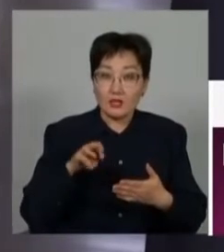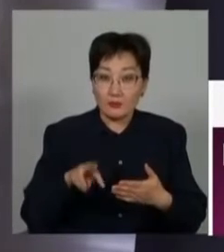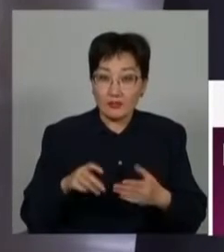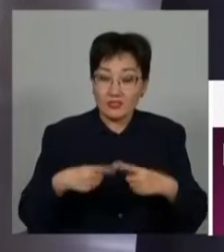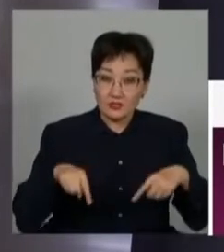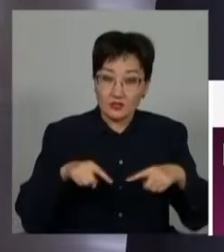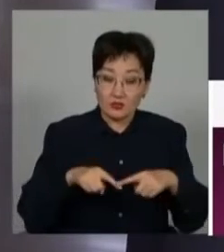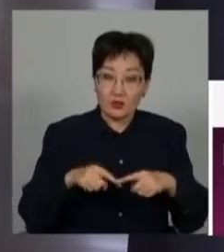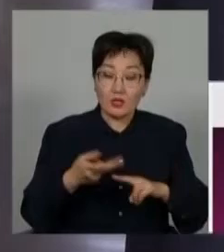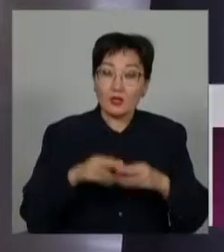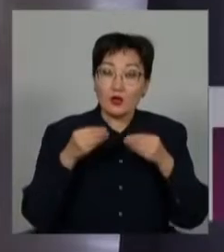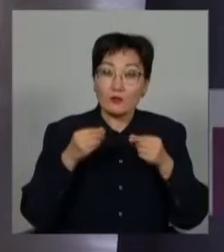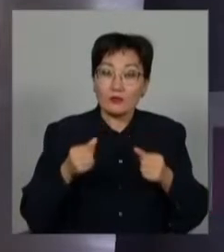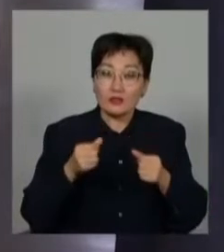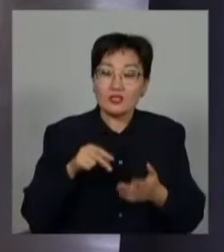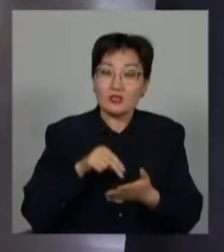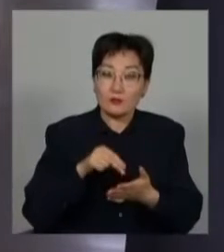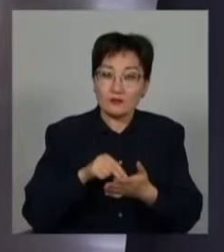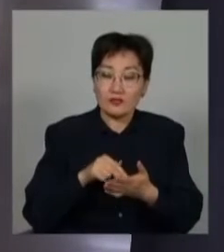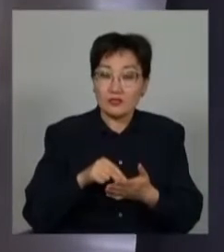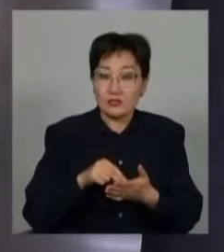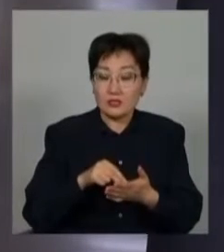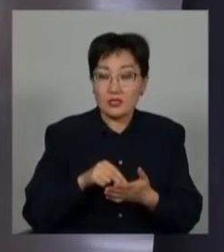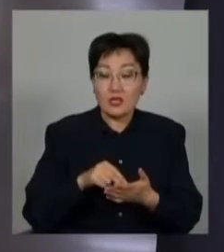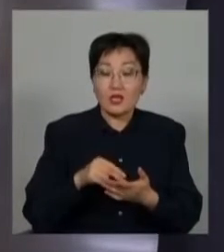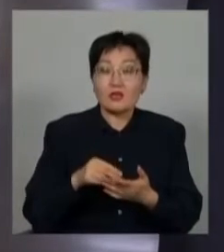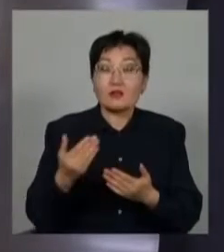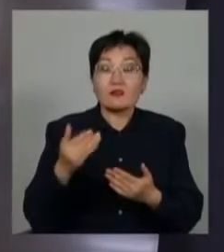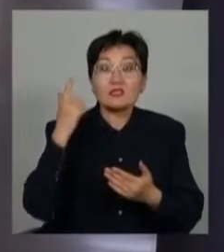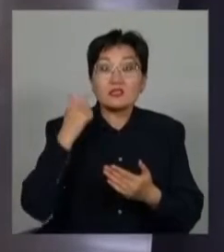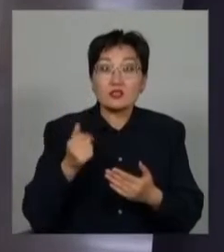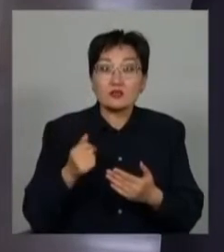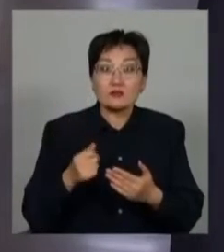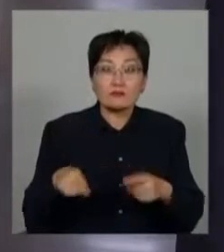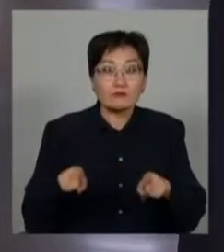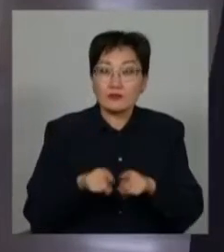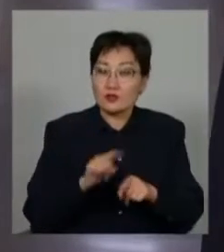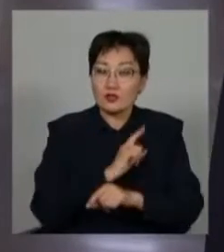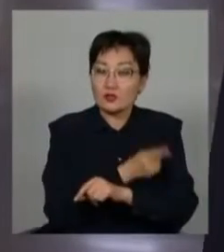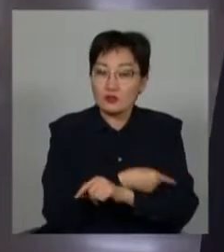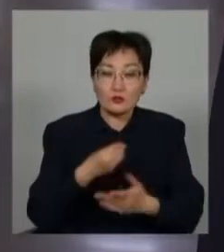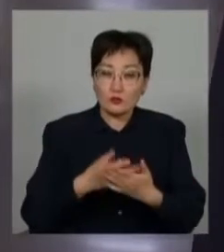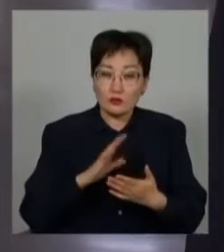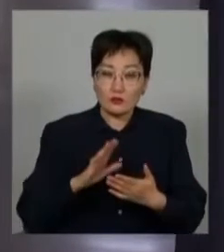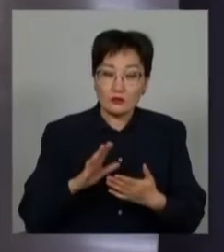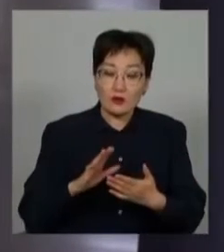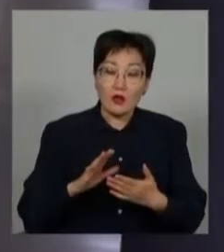как это повлияет на тарифы на тарифы да вы знаете не так уж и сильно дорого